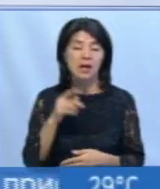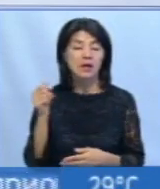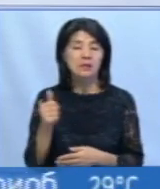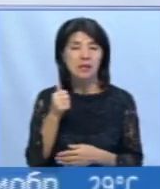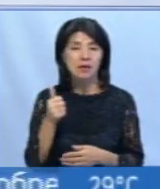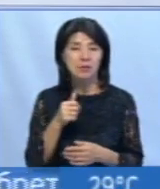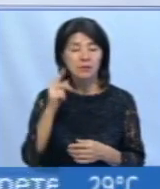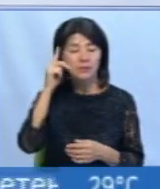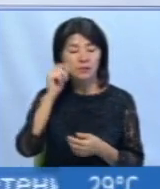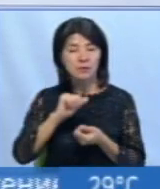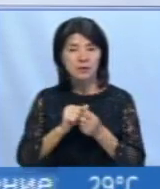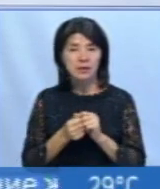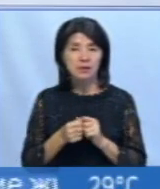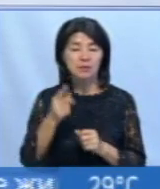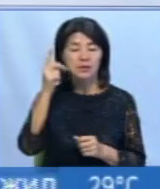знаний расскажем далее.